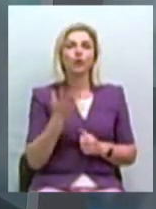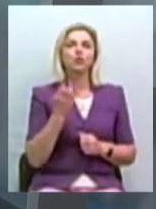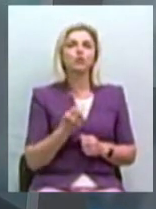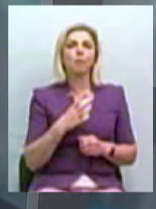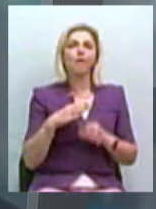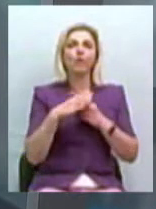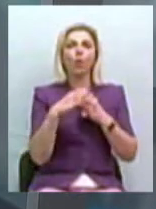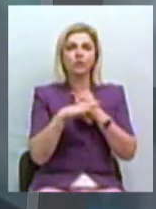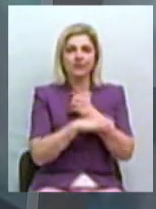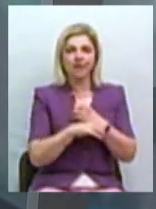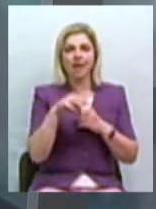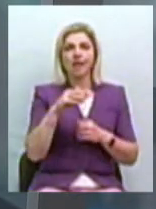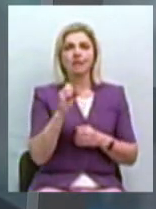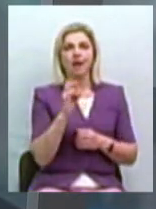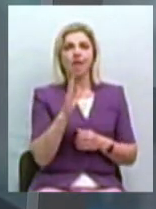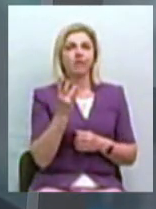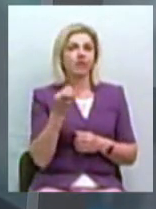наприкінці травня мої колеги